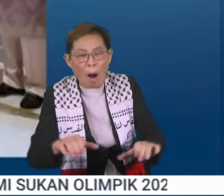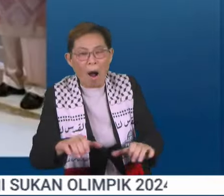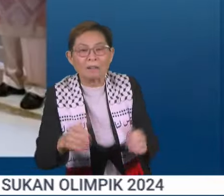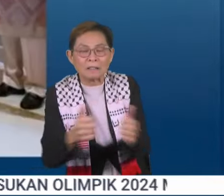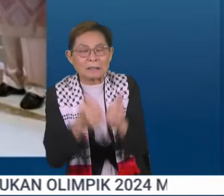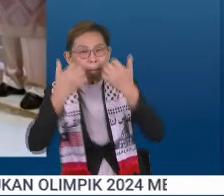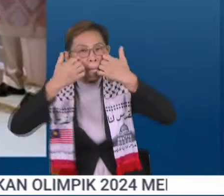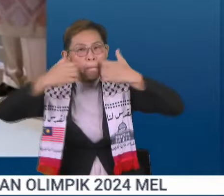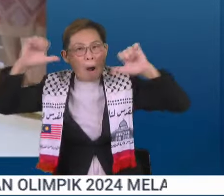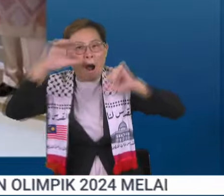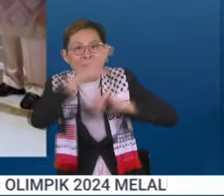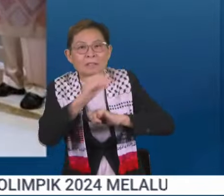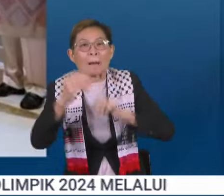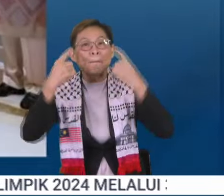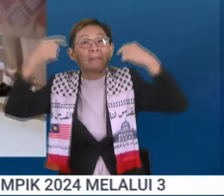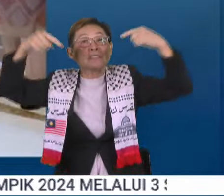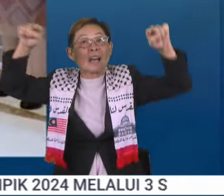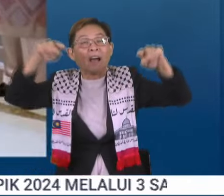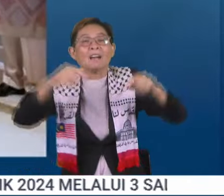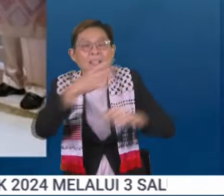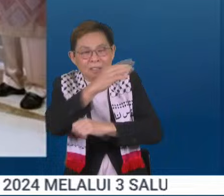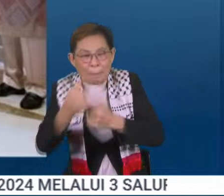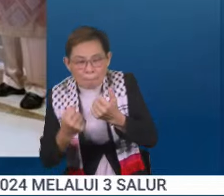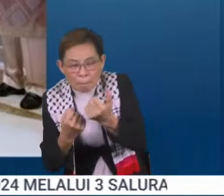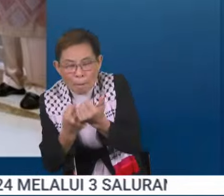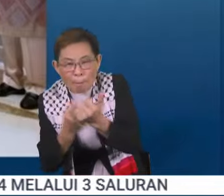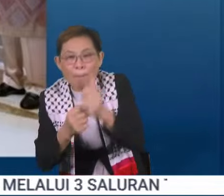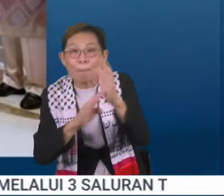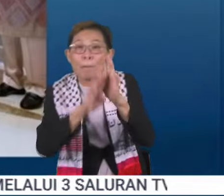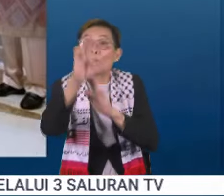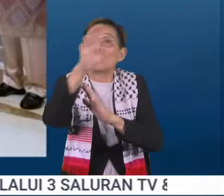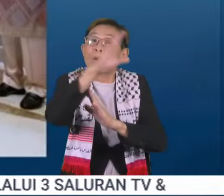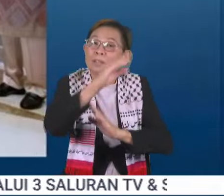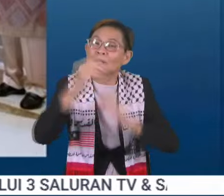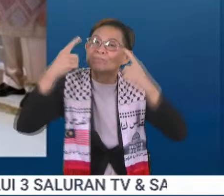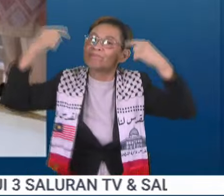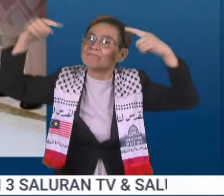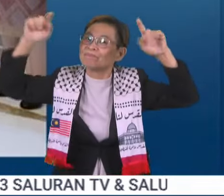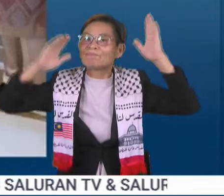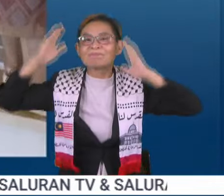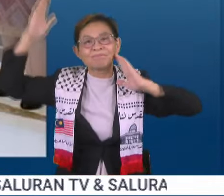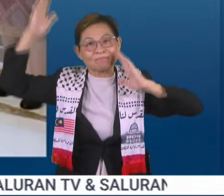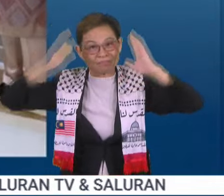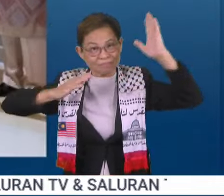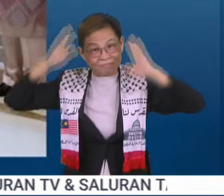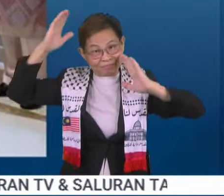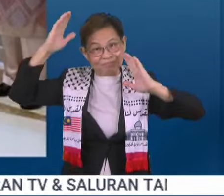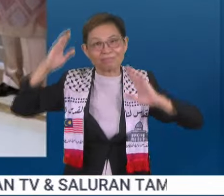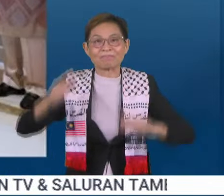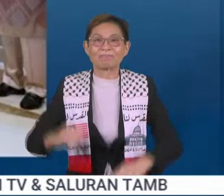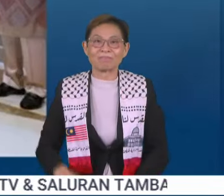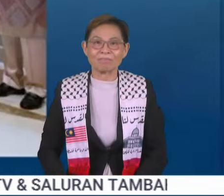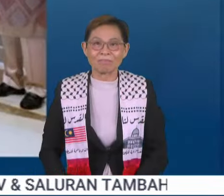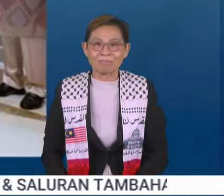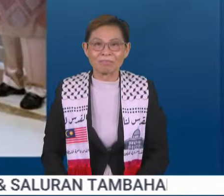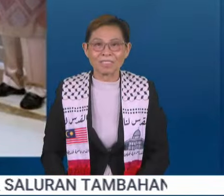dengan cekap dan berkesan hatta menyumbang kepada pembangunan serta kejayaan negara.